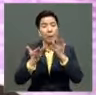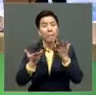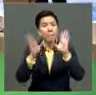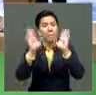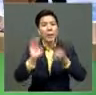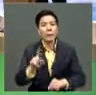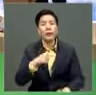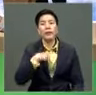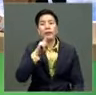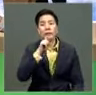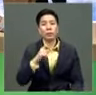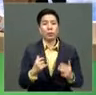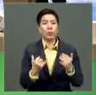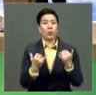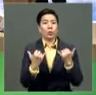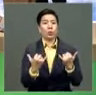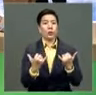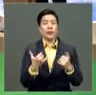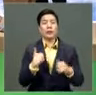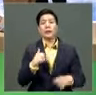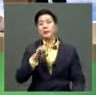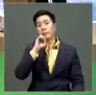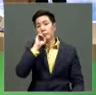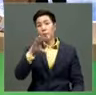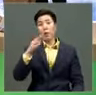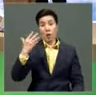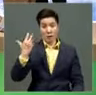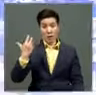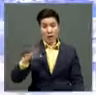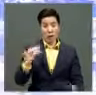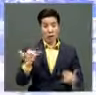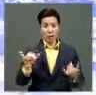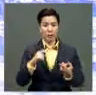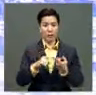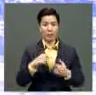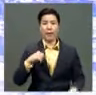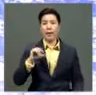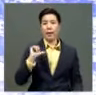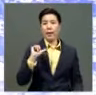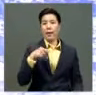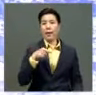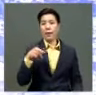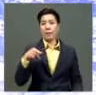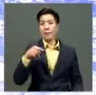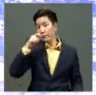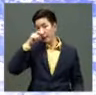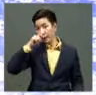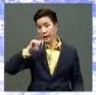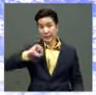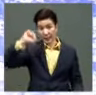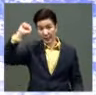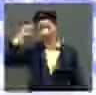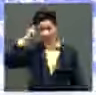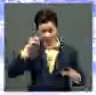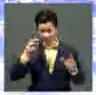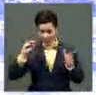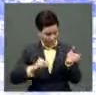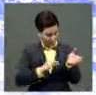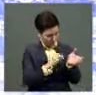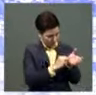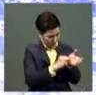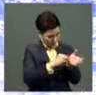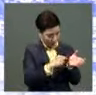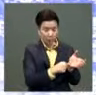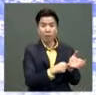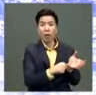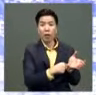ครับ วันนี้ที่ได้แจ้งไว้แล้วนะครับเรามีแอปไทยชนะซึ่งมีความสำคัญสูงมากพอเรา